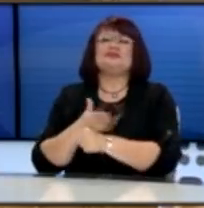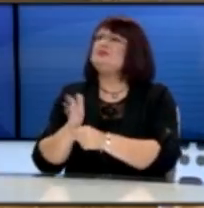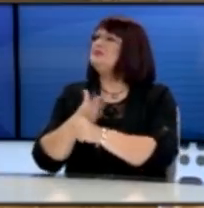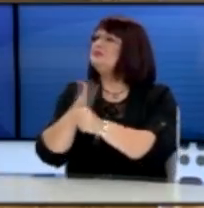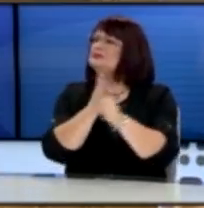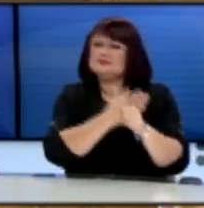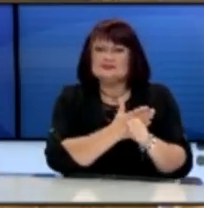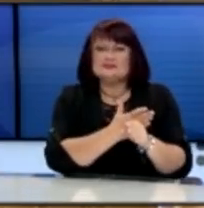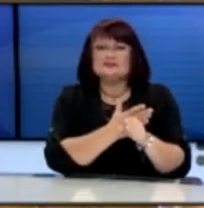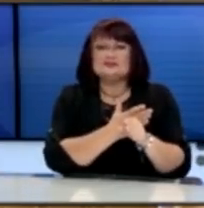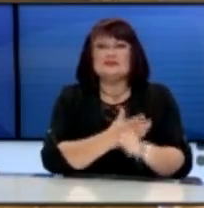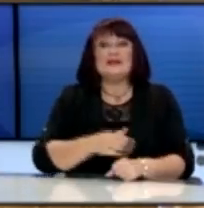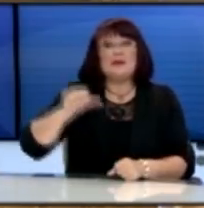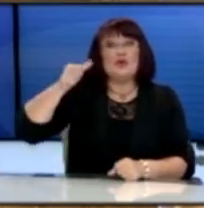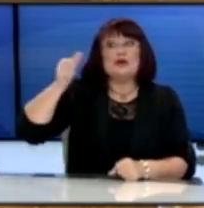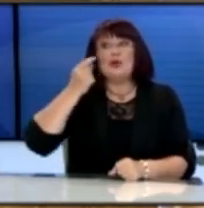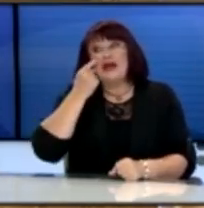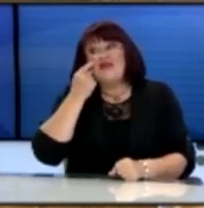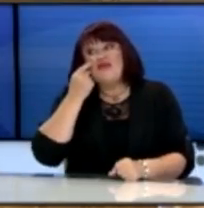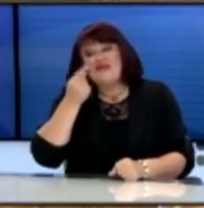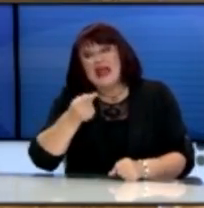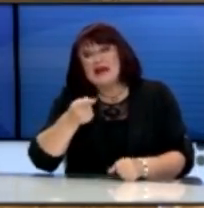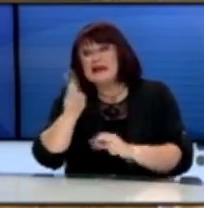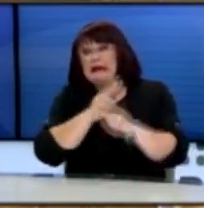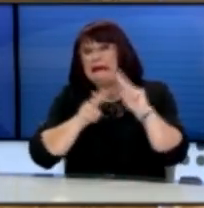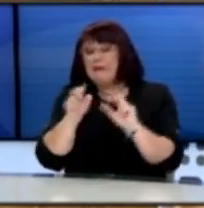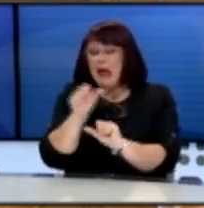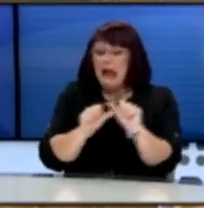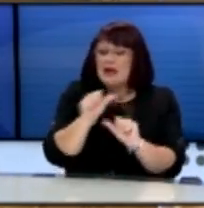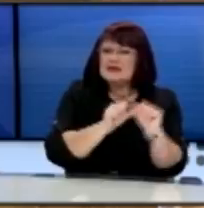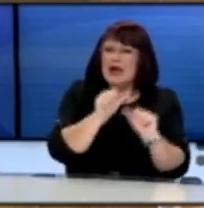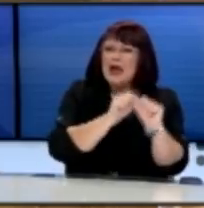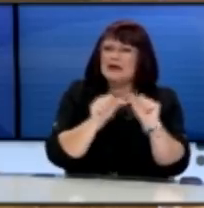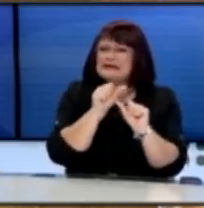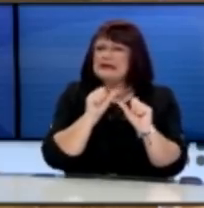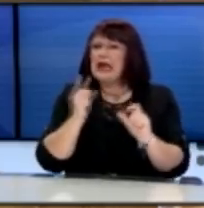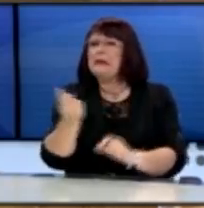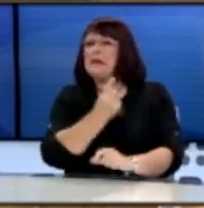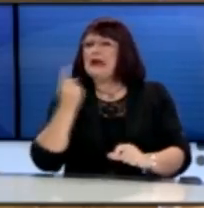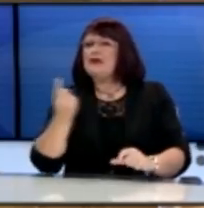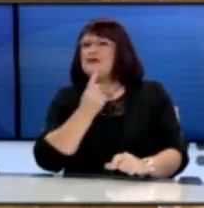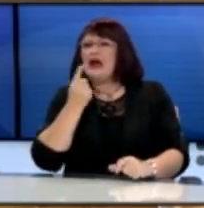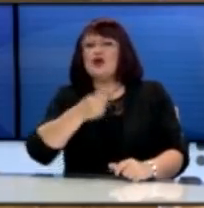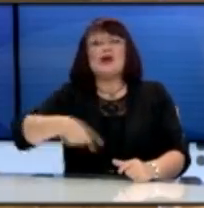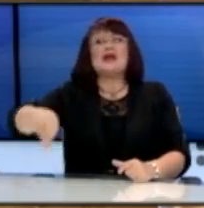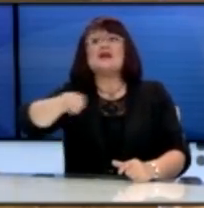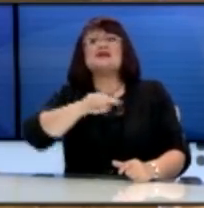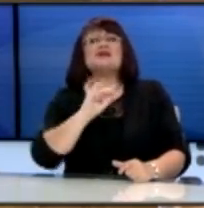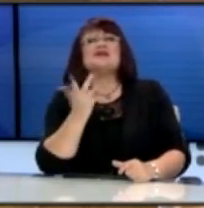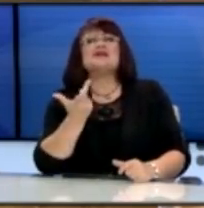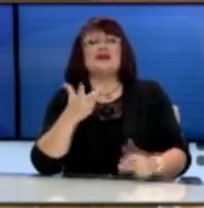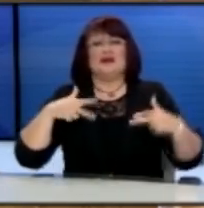καταστροφές ήταν τα πρώτα σημάδια της κλιματικής αλλαγής, τι σας εμπόδισε όλους εσάς